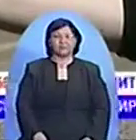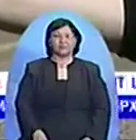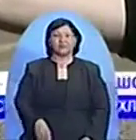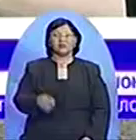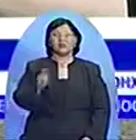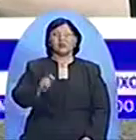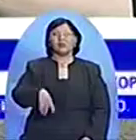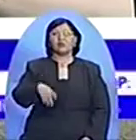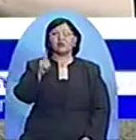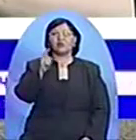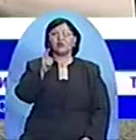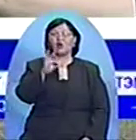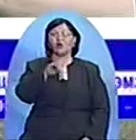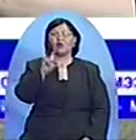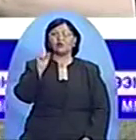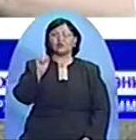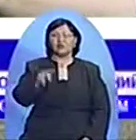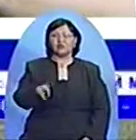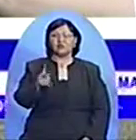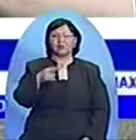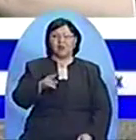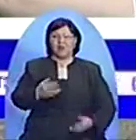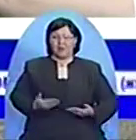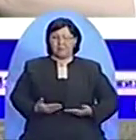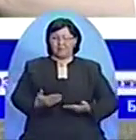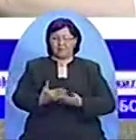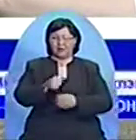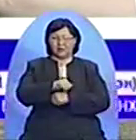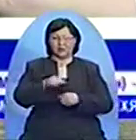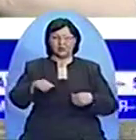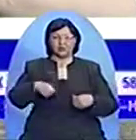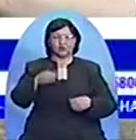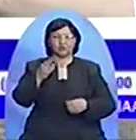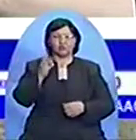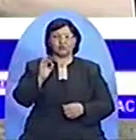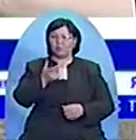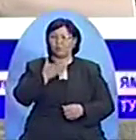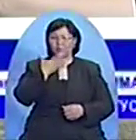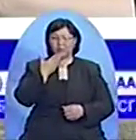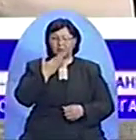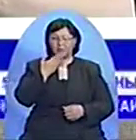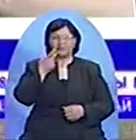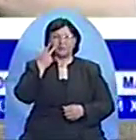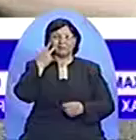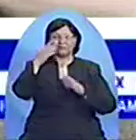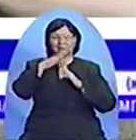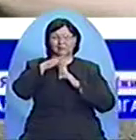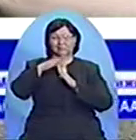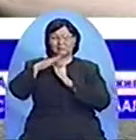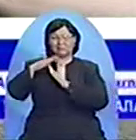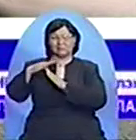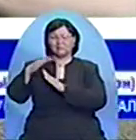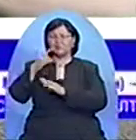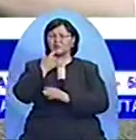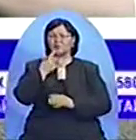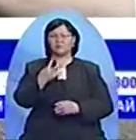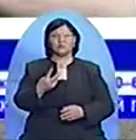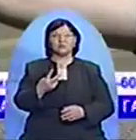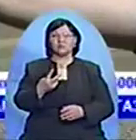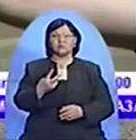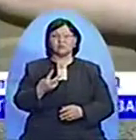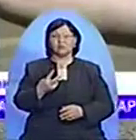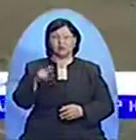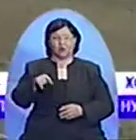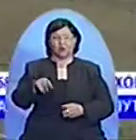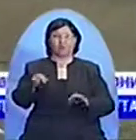Дээр хороолууд бас амьдарч байгаа манай иргэд бол эрчим хүчний хангамжаар бол байнга доголдож байгаа. За энэ доголдол гачаал бол